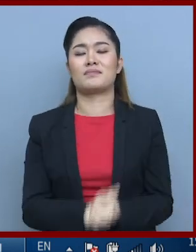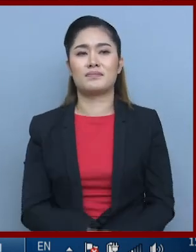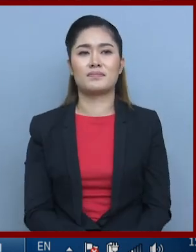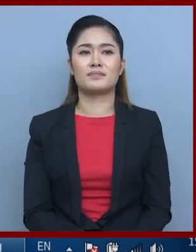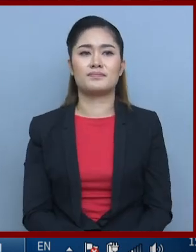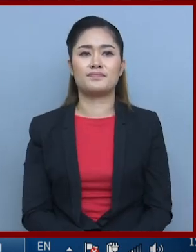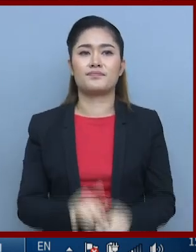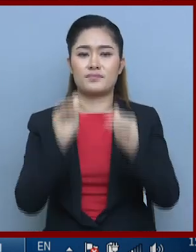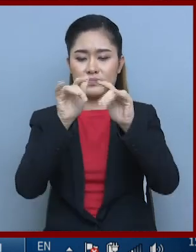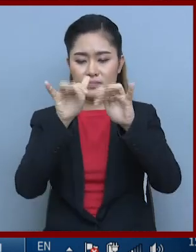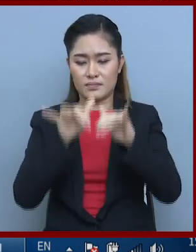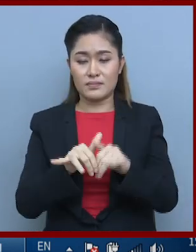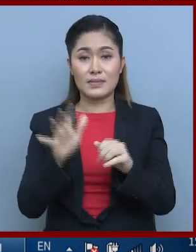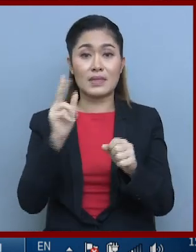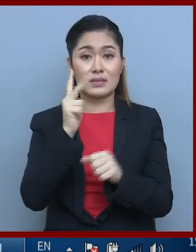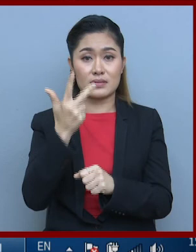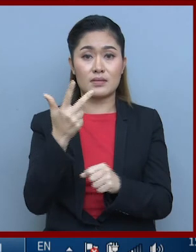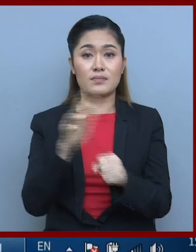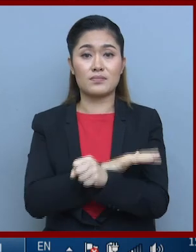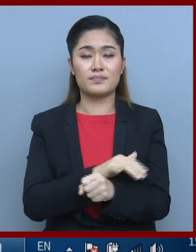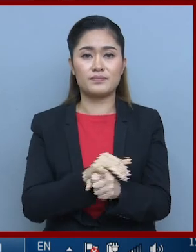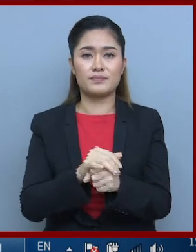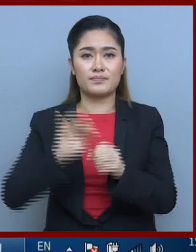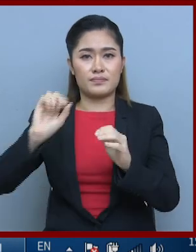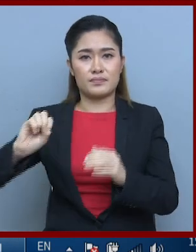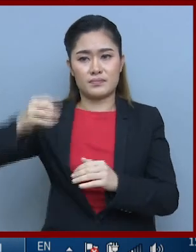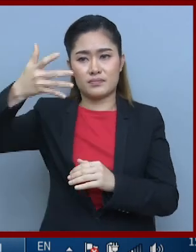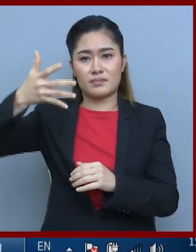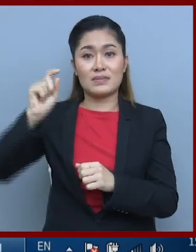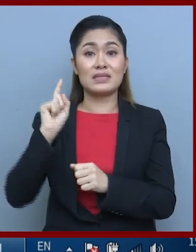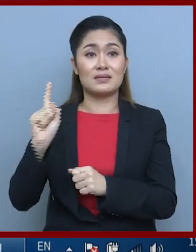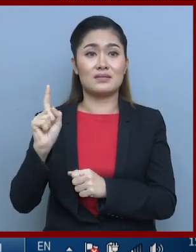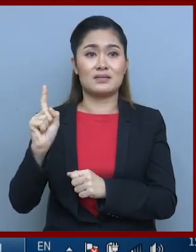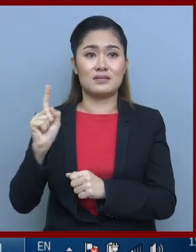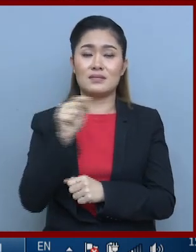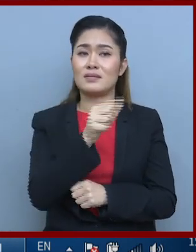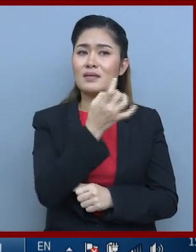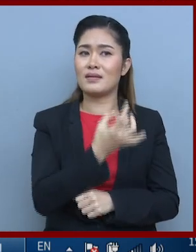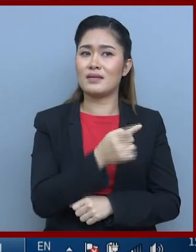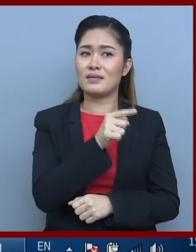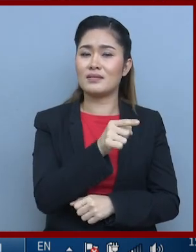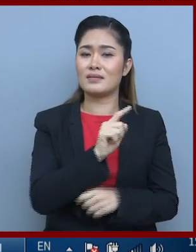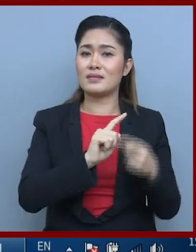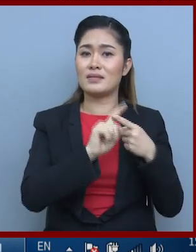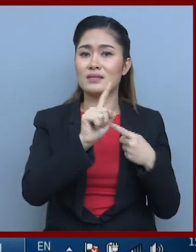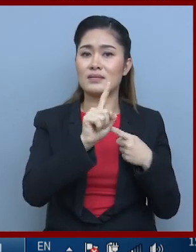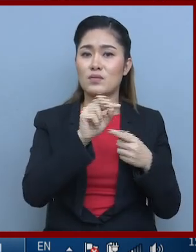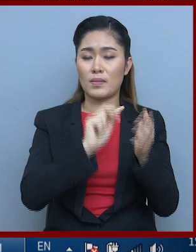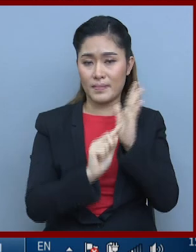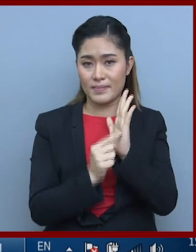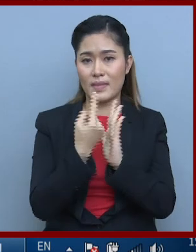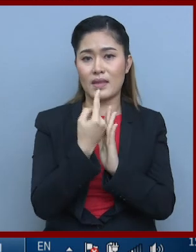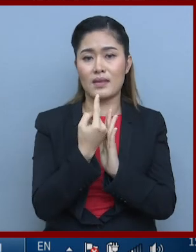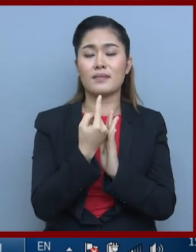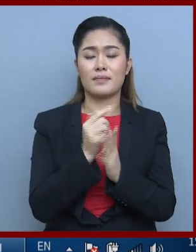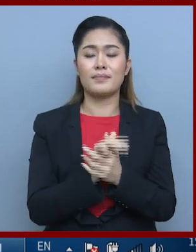ในฟอร์มโหลดมีกี่บรรทัด3บรรทัดครบแล้วนะต่อไปเราก็เปิดที่คอมมานด์1คอมมานด์1นี่คืออะไรครับ start